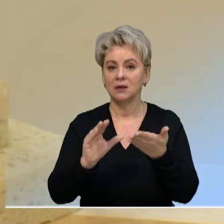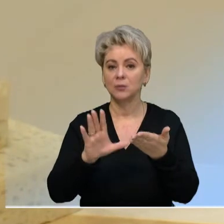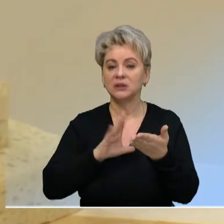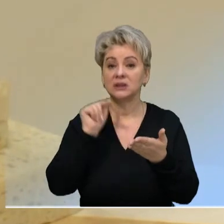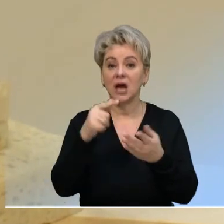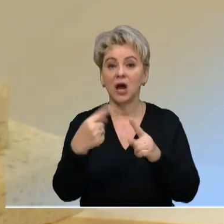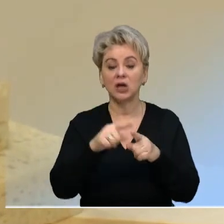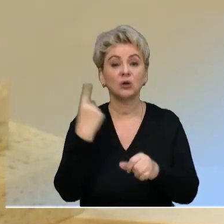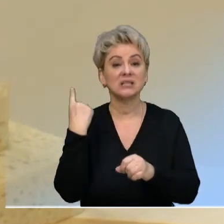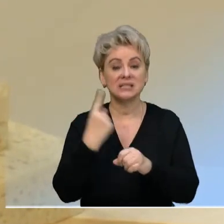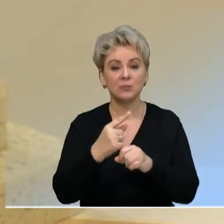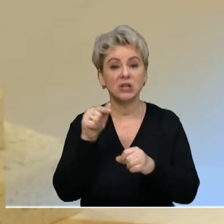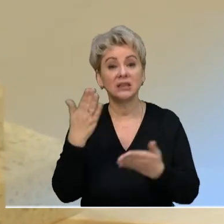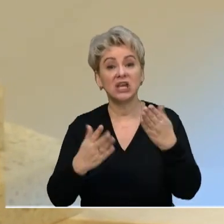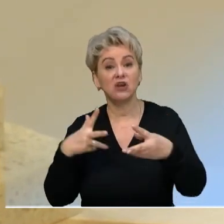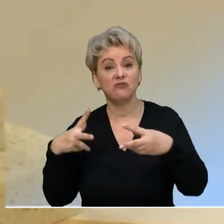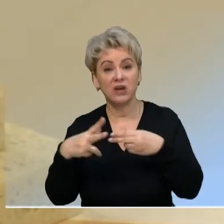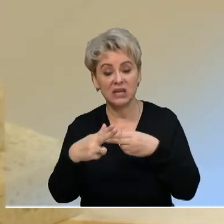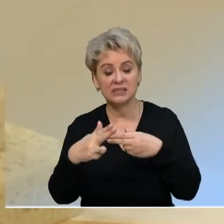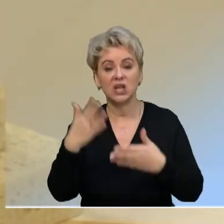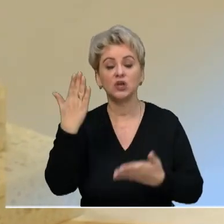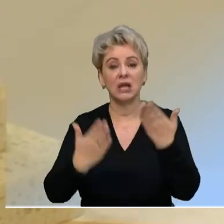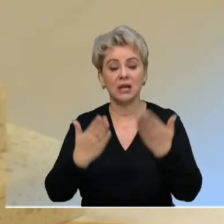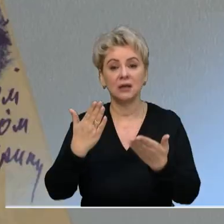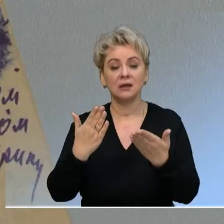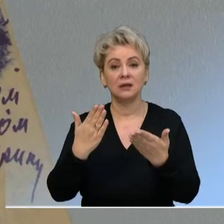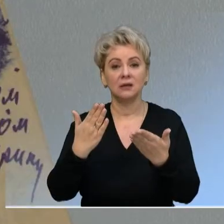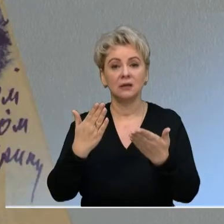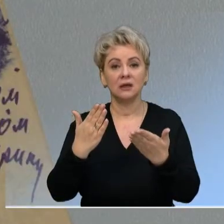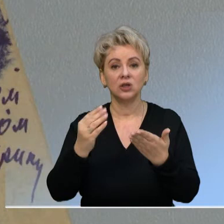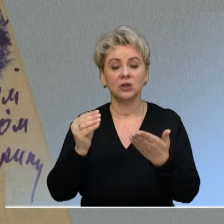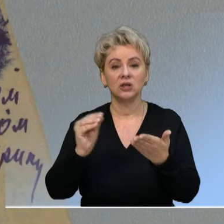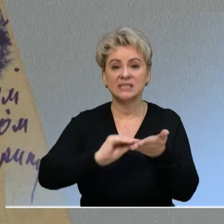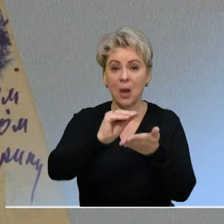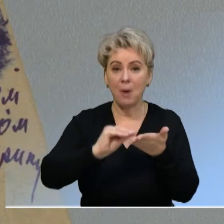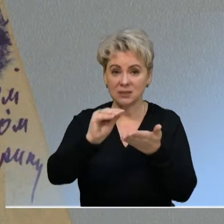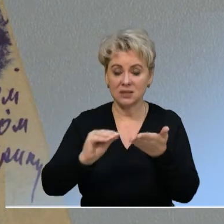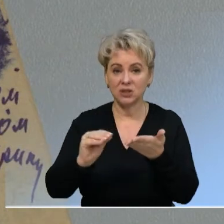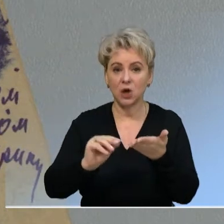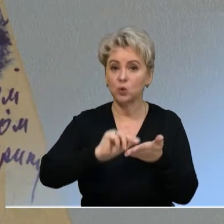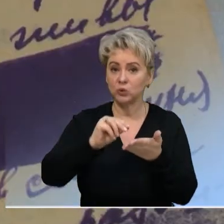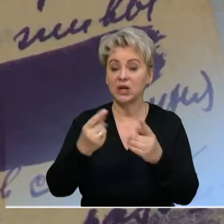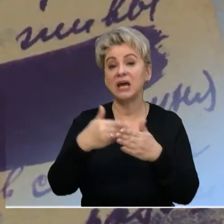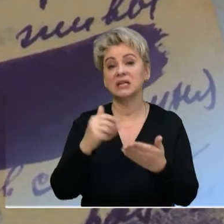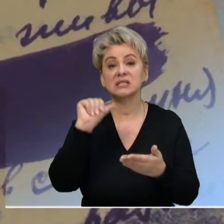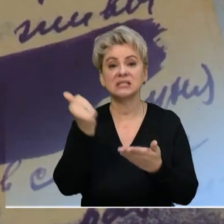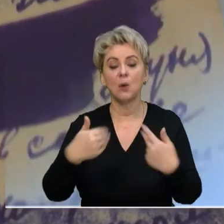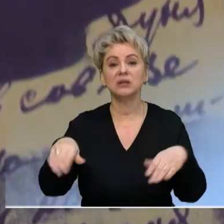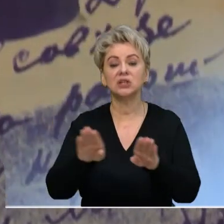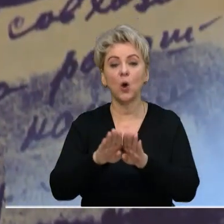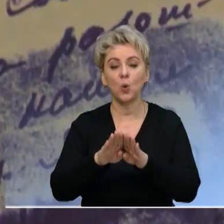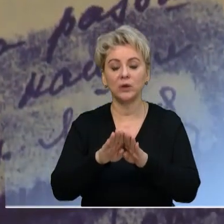вычеркнута, та, которая запрещена, она либо вырезана, либо она чернилами замазана. Вот это, наверное,